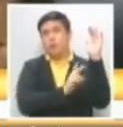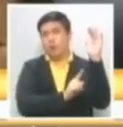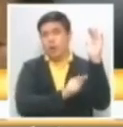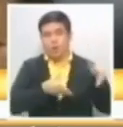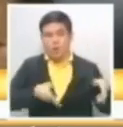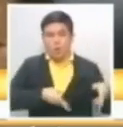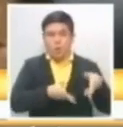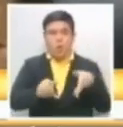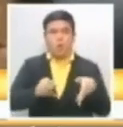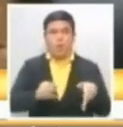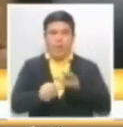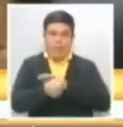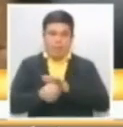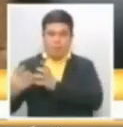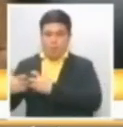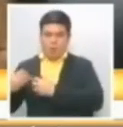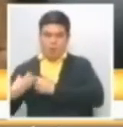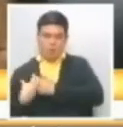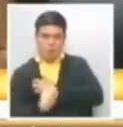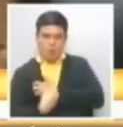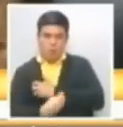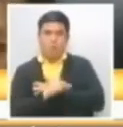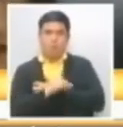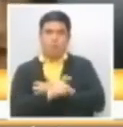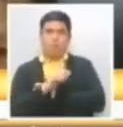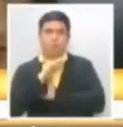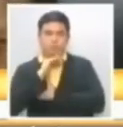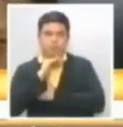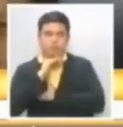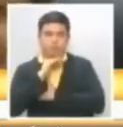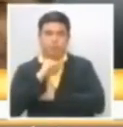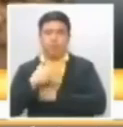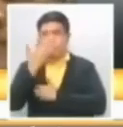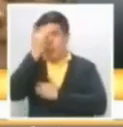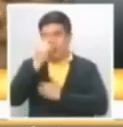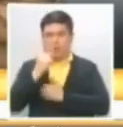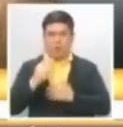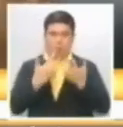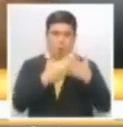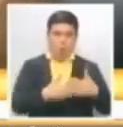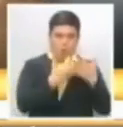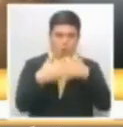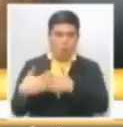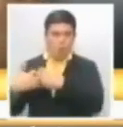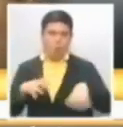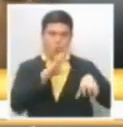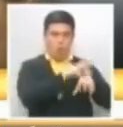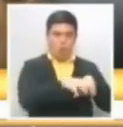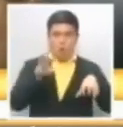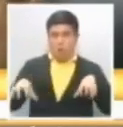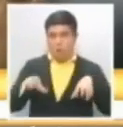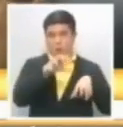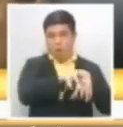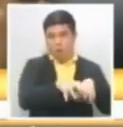างกล่ำสองฝั่งคลองอุตเภาเต็มไปด้วยโรงงานอุตสาหกรรมครับมีโรงงานอุตสาหกรรมทั้ง